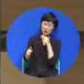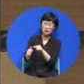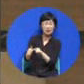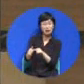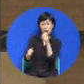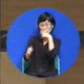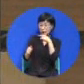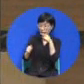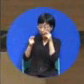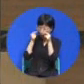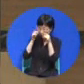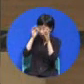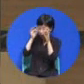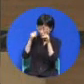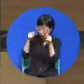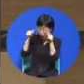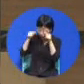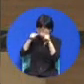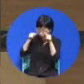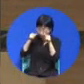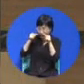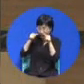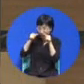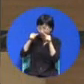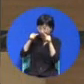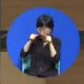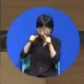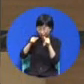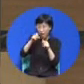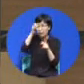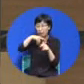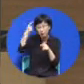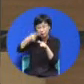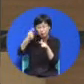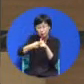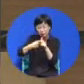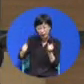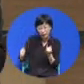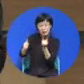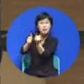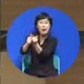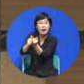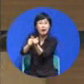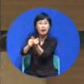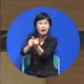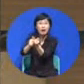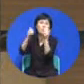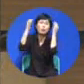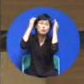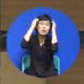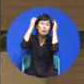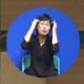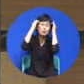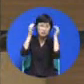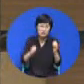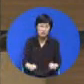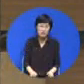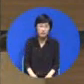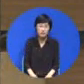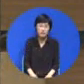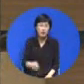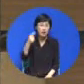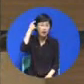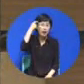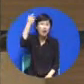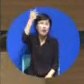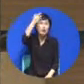are many immature men out there, so don't just meet anybody, okay? 여자도 진짜 철없는 애가 많아. And there are many immature women out there. 기도, 영적